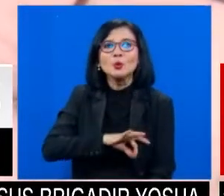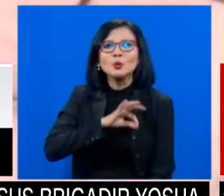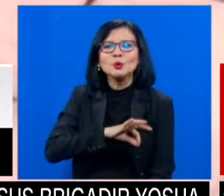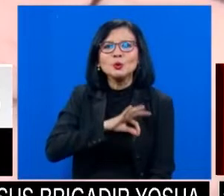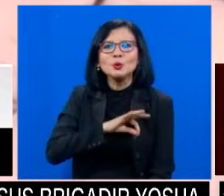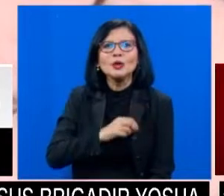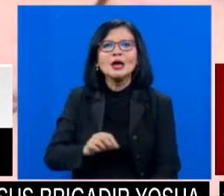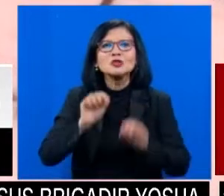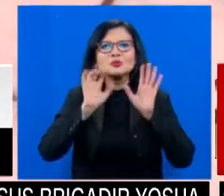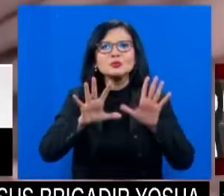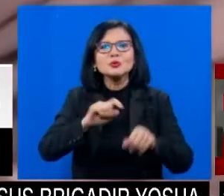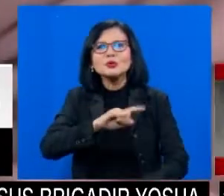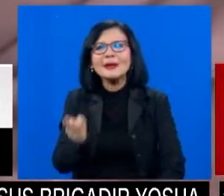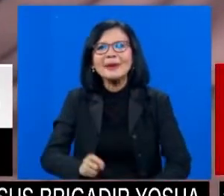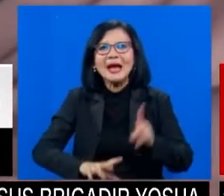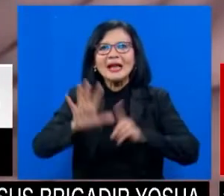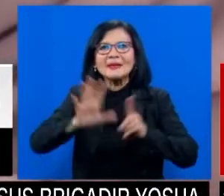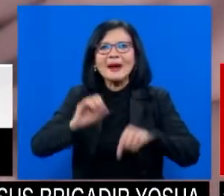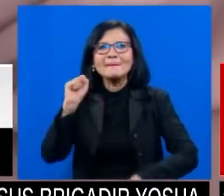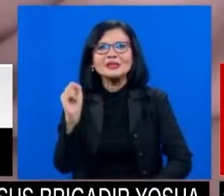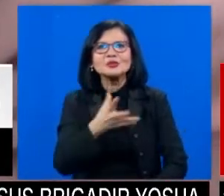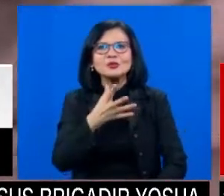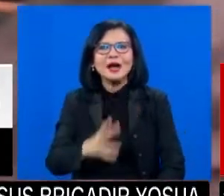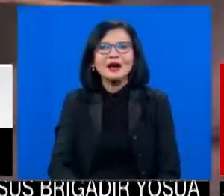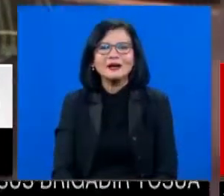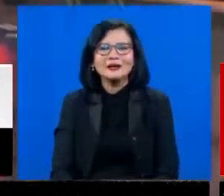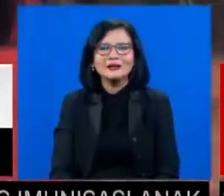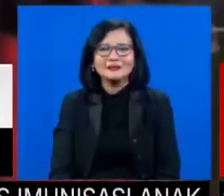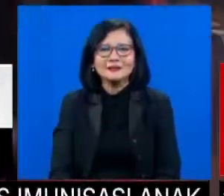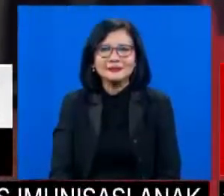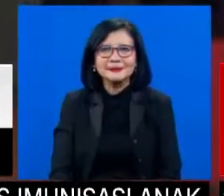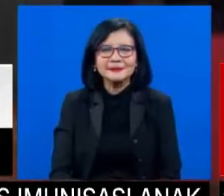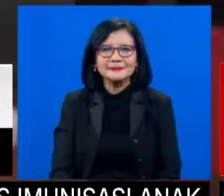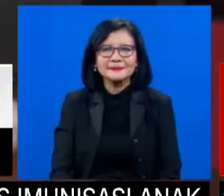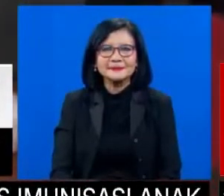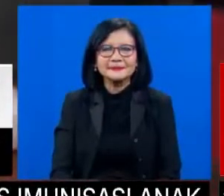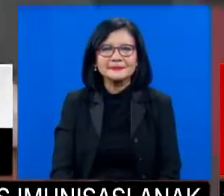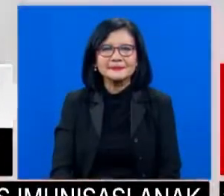omset 10 hingga 15 juta rupiah.